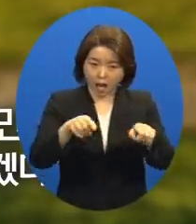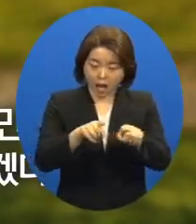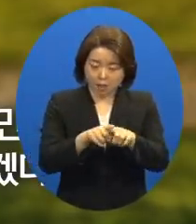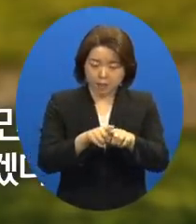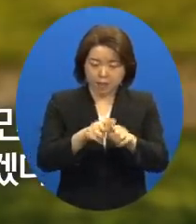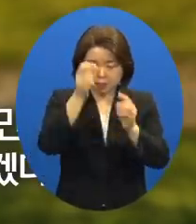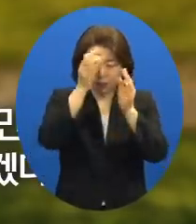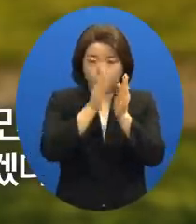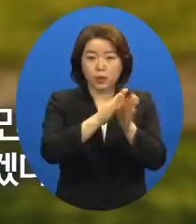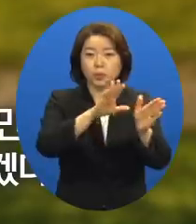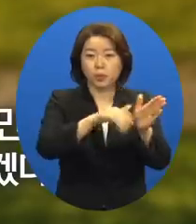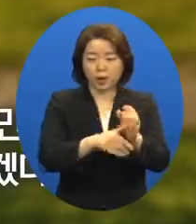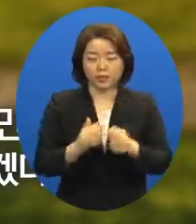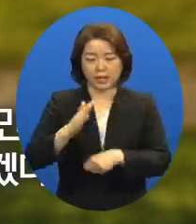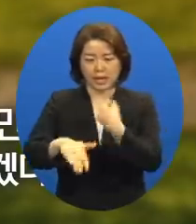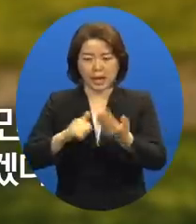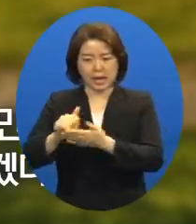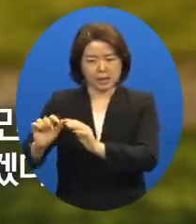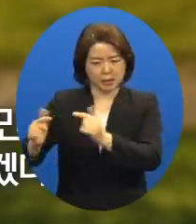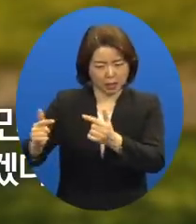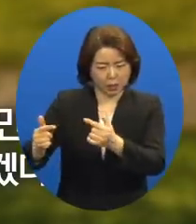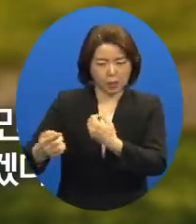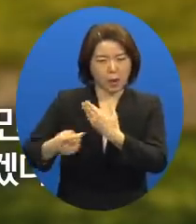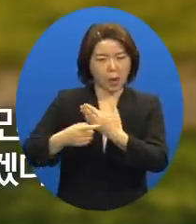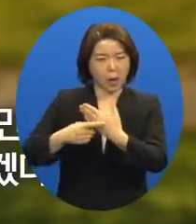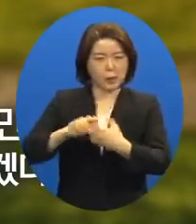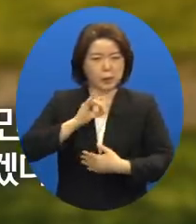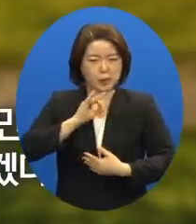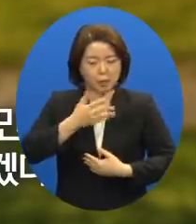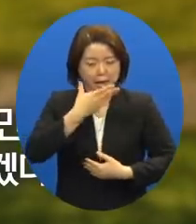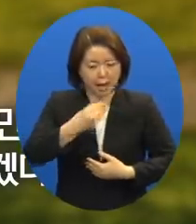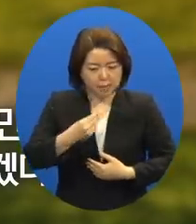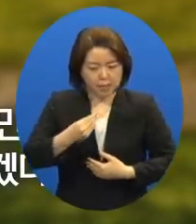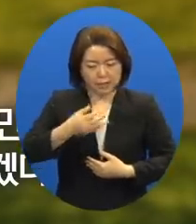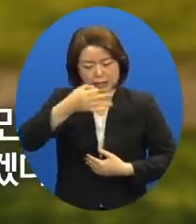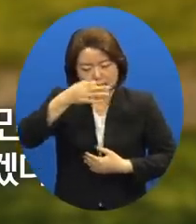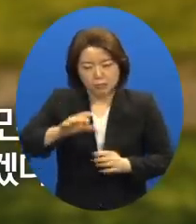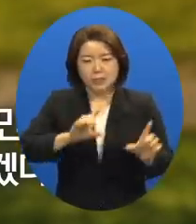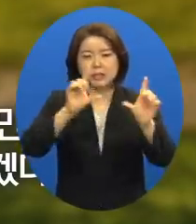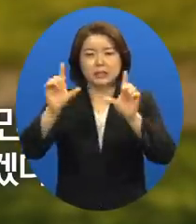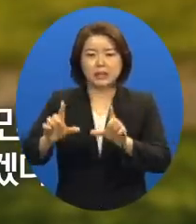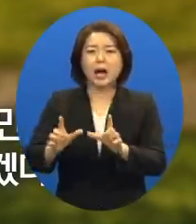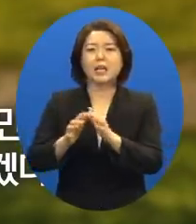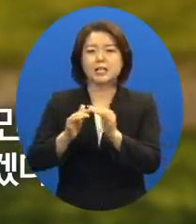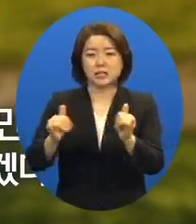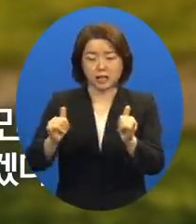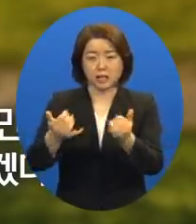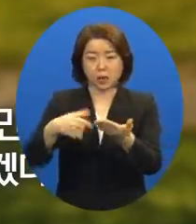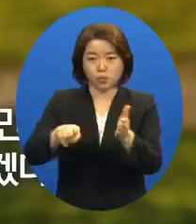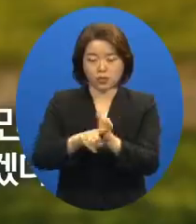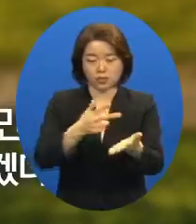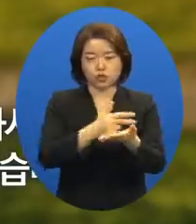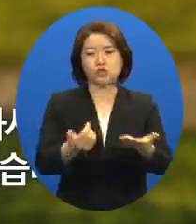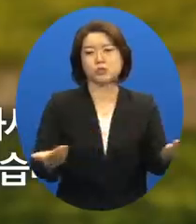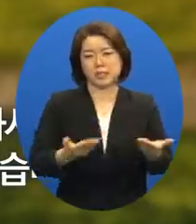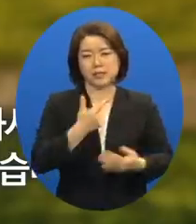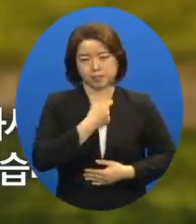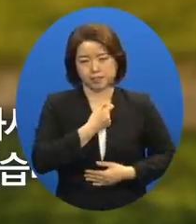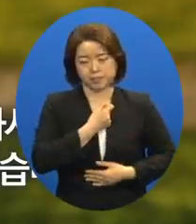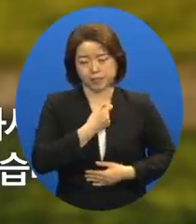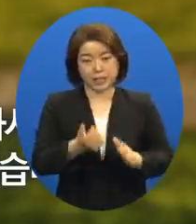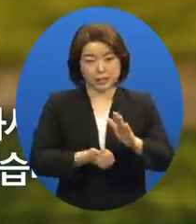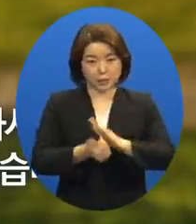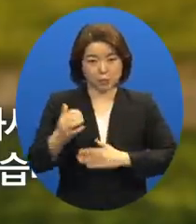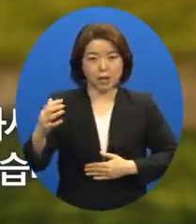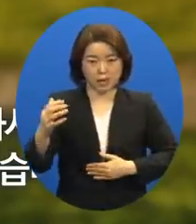기도하면서 하나님을 부정하며 겉으로만 행복한 척 힘들게 사는 분들을 위해 주님의 일을 해야 되겠다 소망을